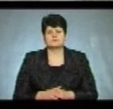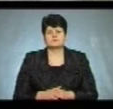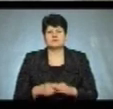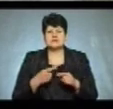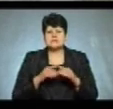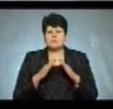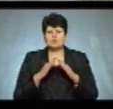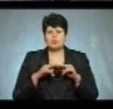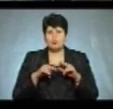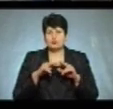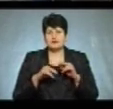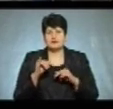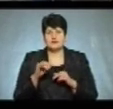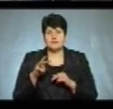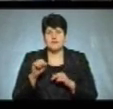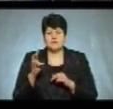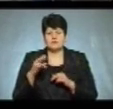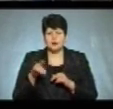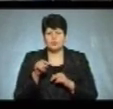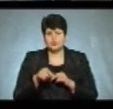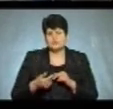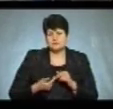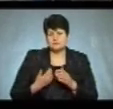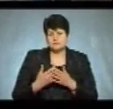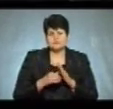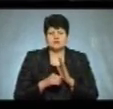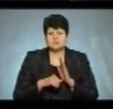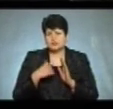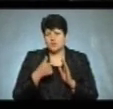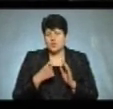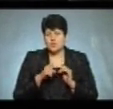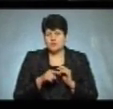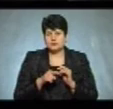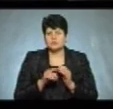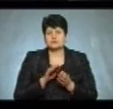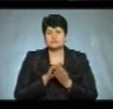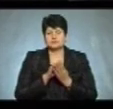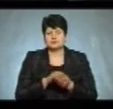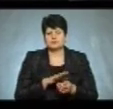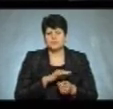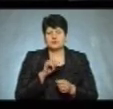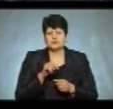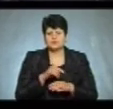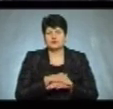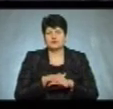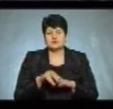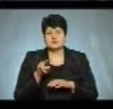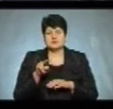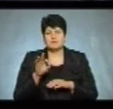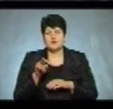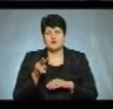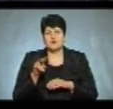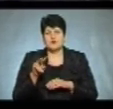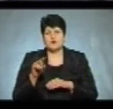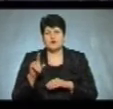Цей будинок побудував Іван Мандрик. У ньому прожив близько 60 років. Чин похорону відбувся тут, на вулиці Польового,